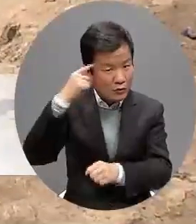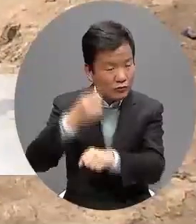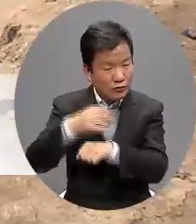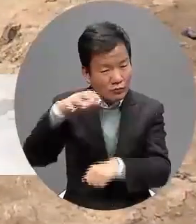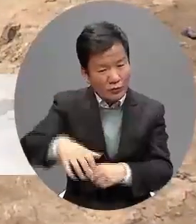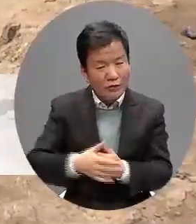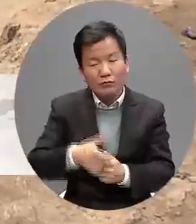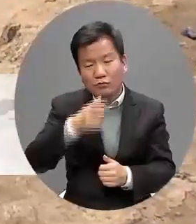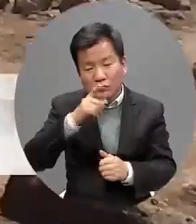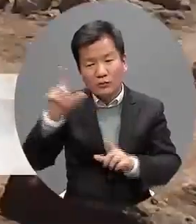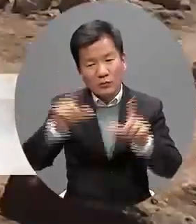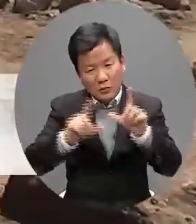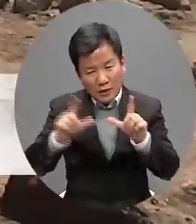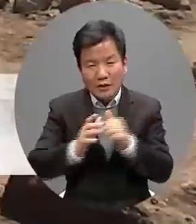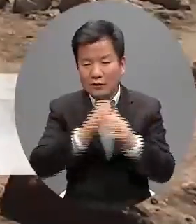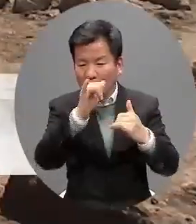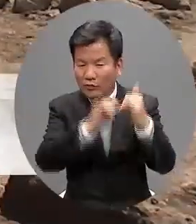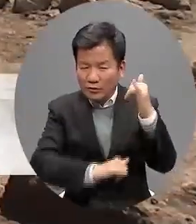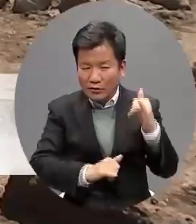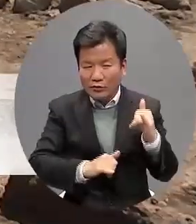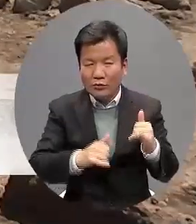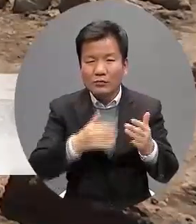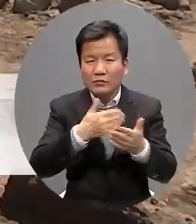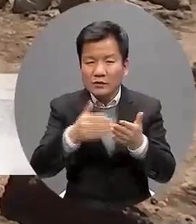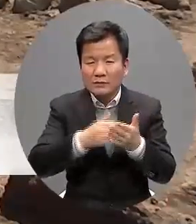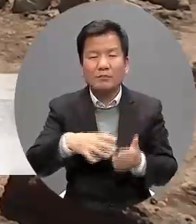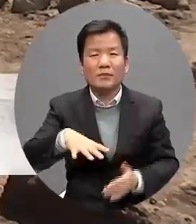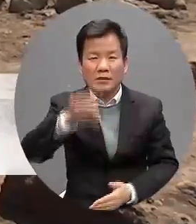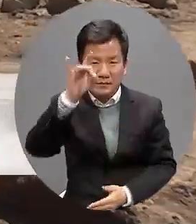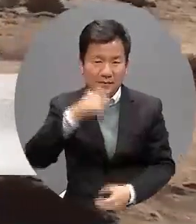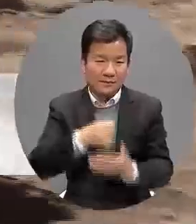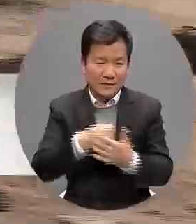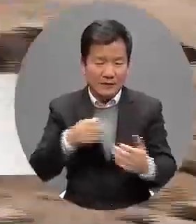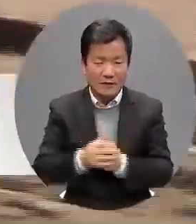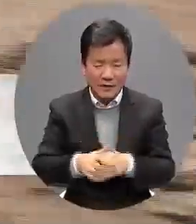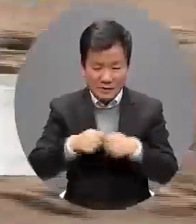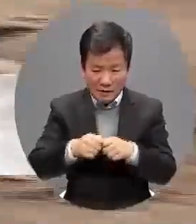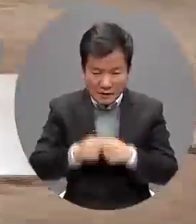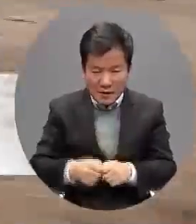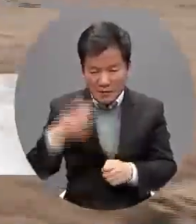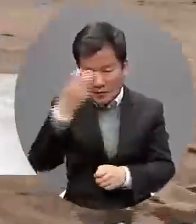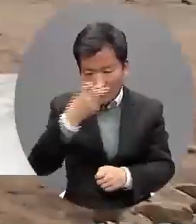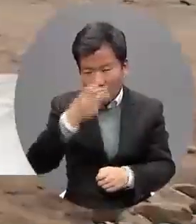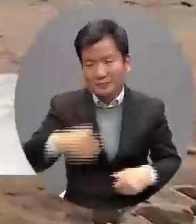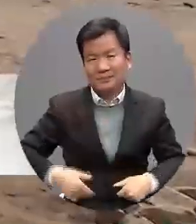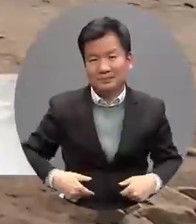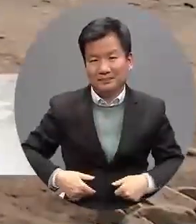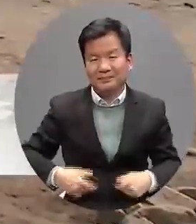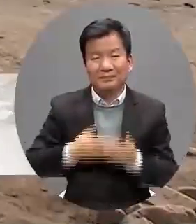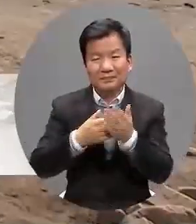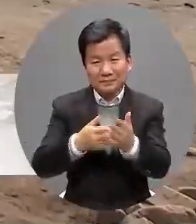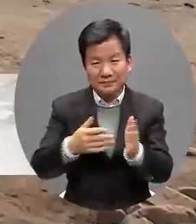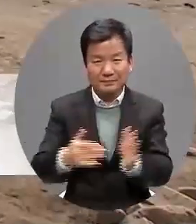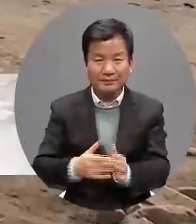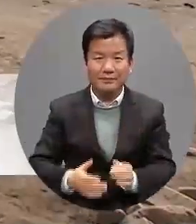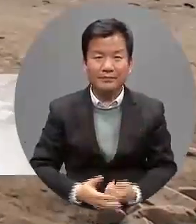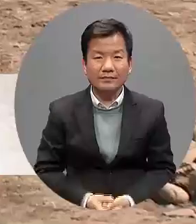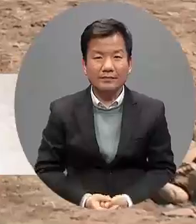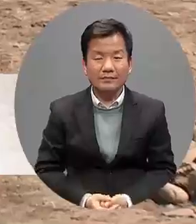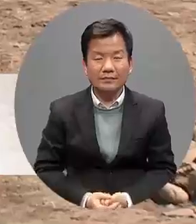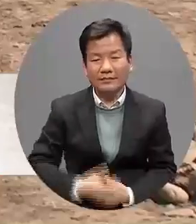전축 수조와 문양전 역사적으로 확인된 사례가 없다며 제대로 된 발굴 조사가 필요하다고 주장했습니다